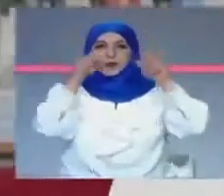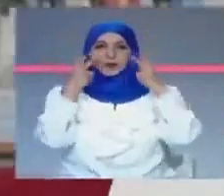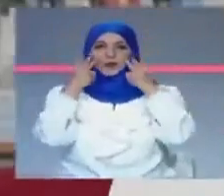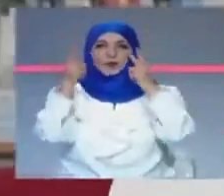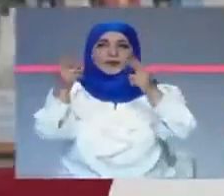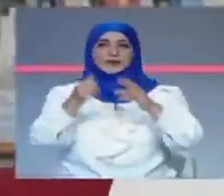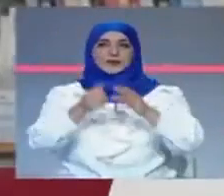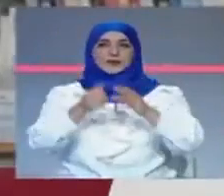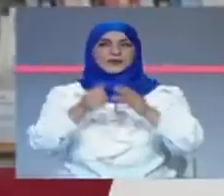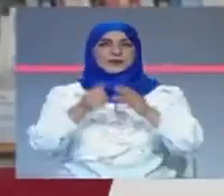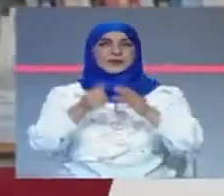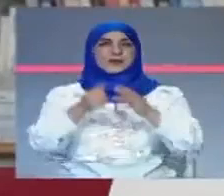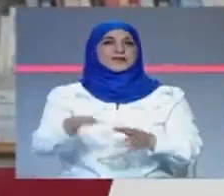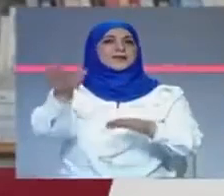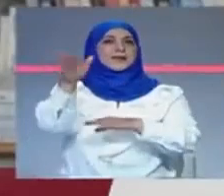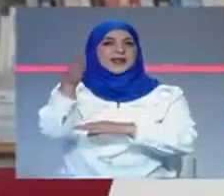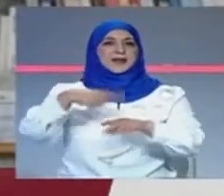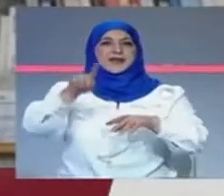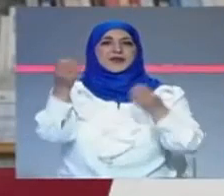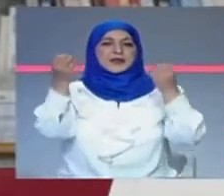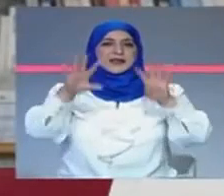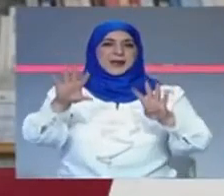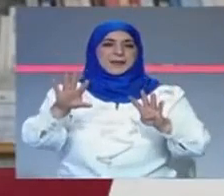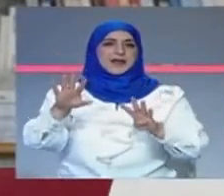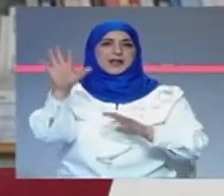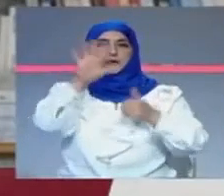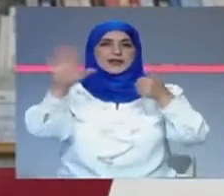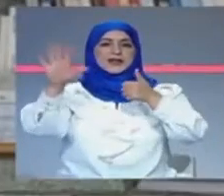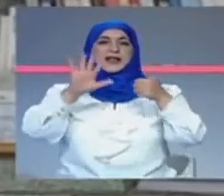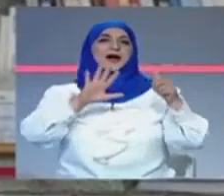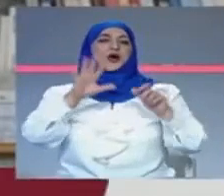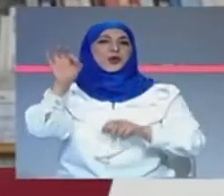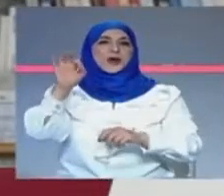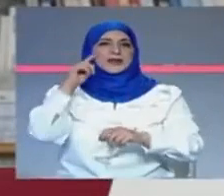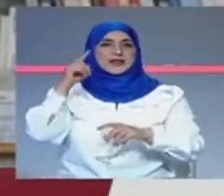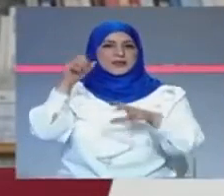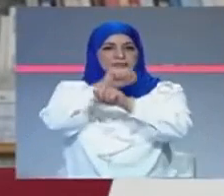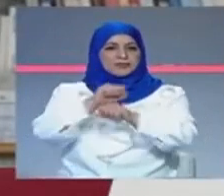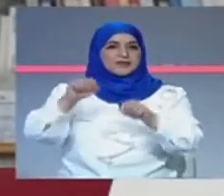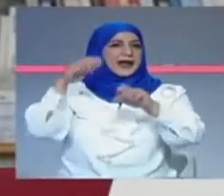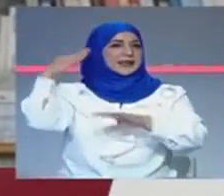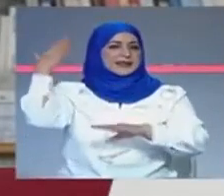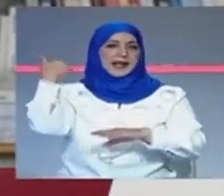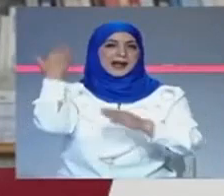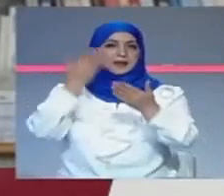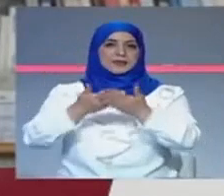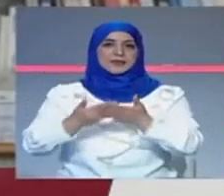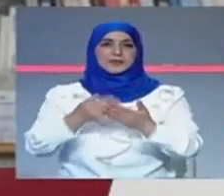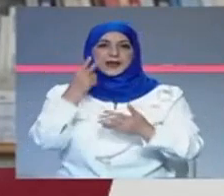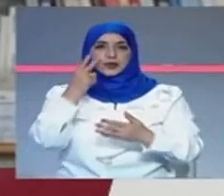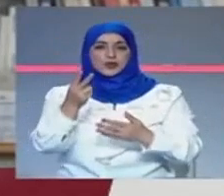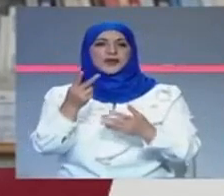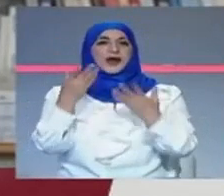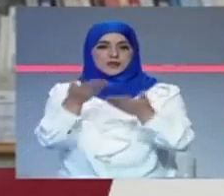منذ الف وتسعمائه والاستقلال سته وخمسين الى اه الثوره لم نعش في مناخ